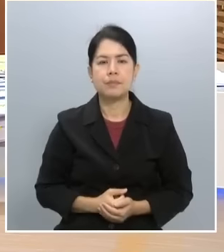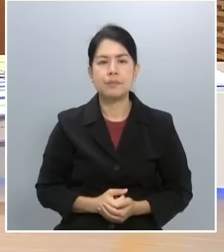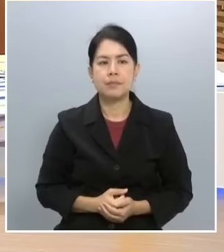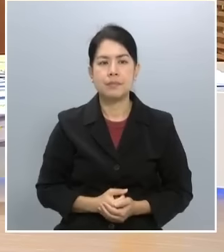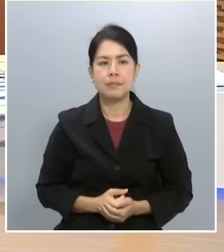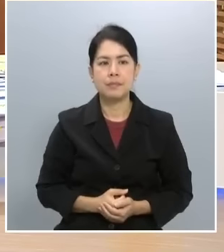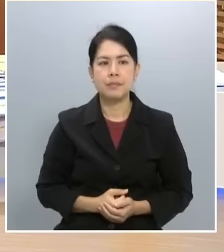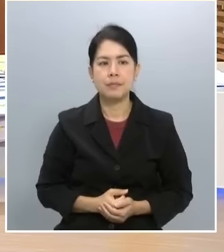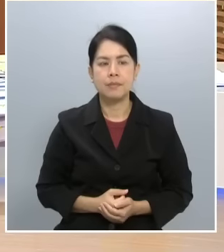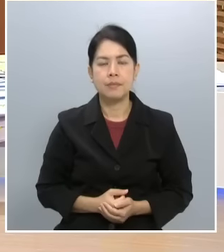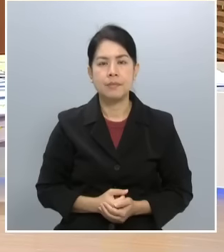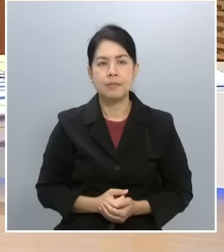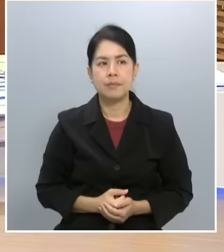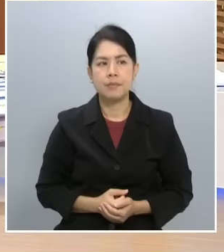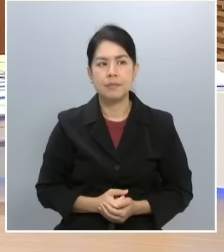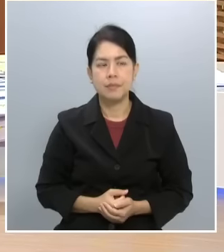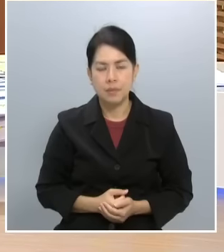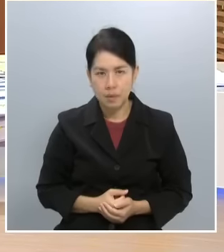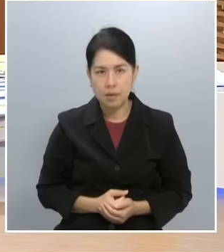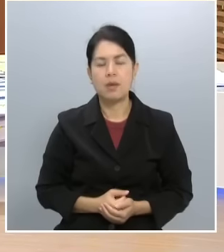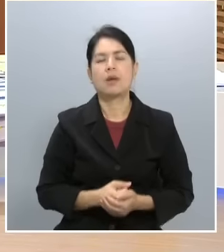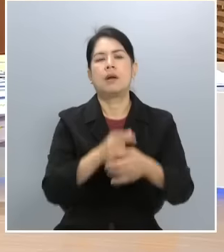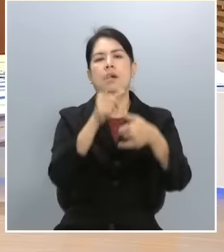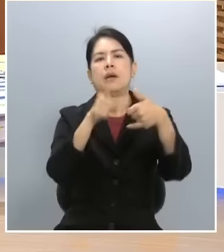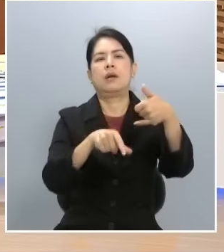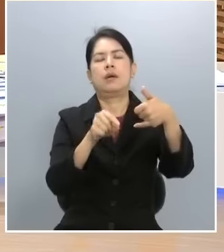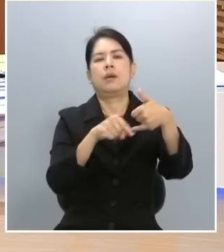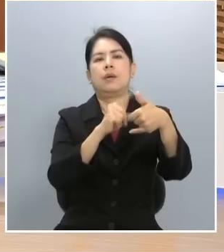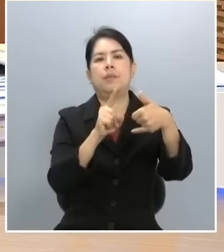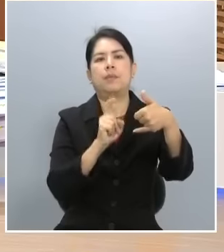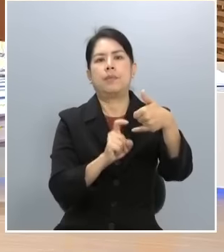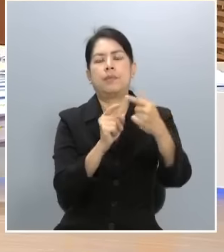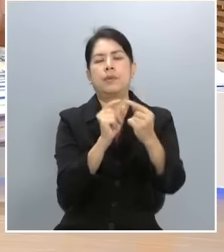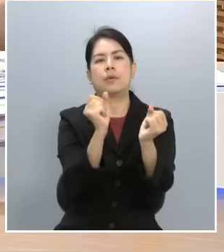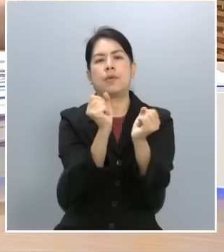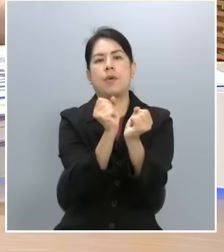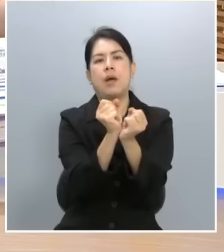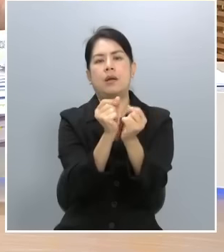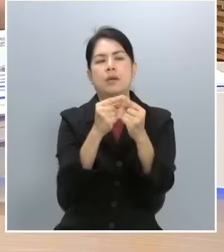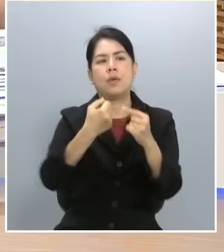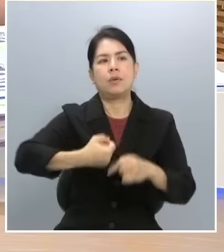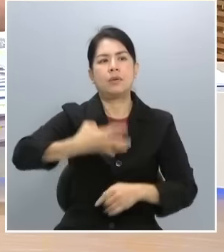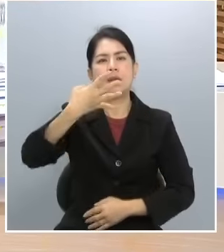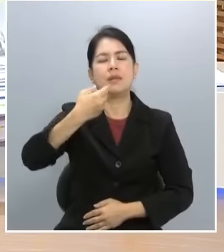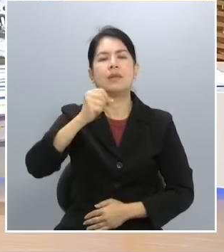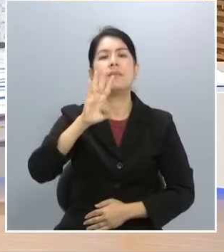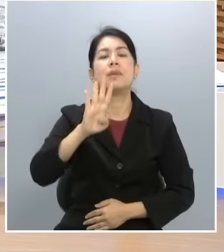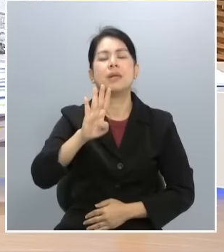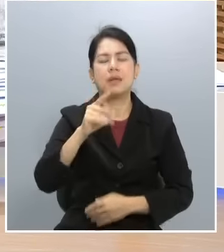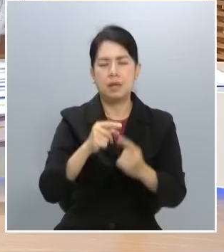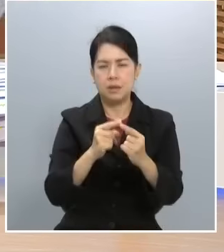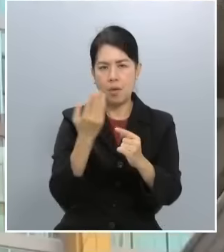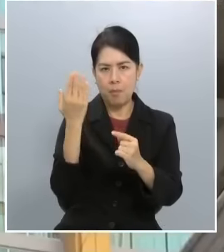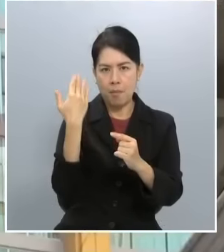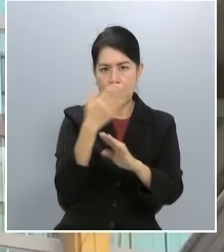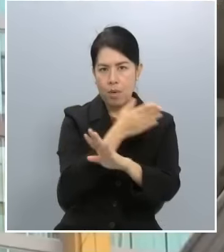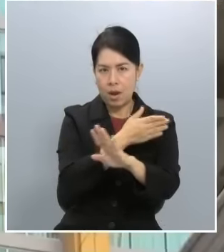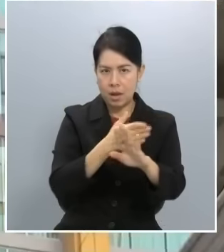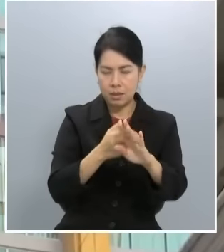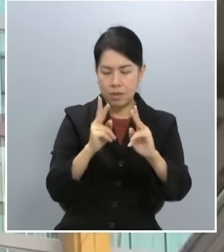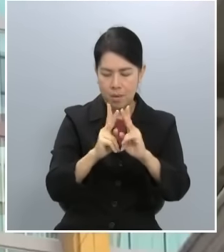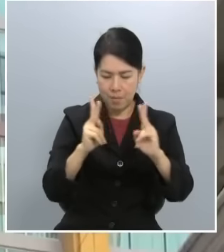ผู้ต้องขังบนชั้น14โรงพยาบาลตำรวจที่สุดเมื่อวานนี้ก่อนวันเด็ก1วันคณะกรรมการ